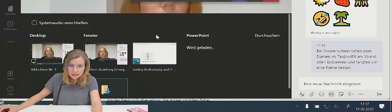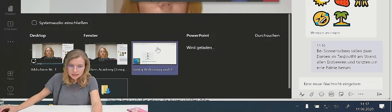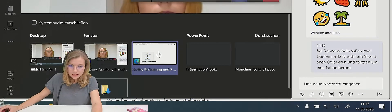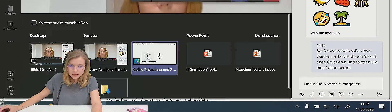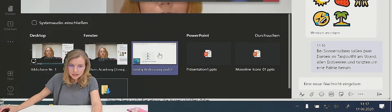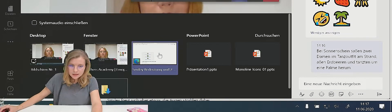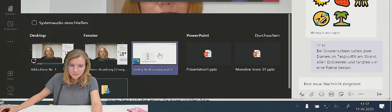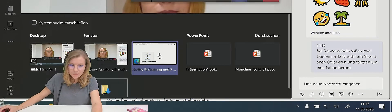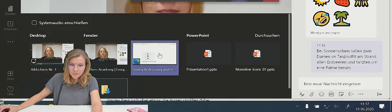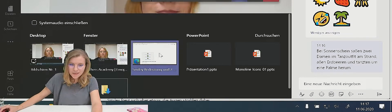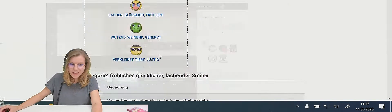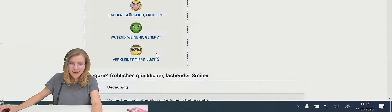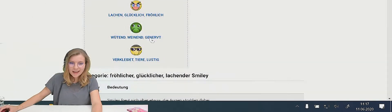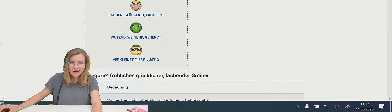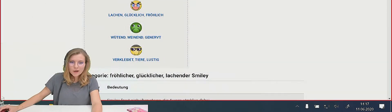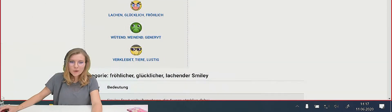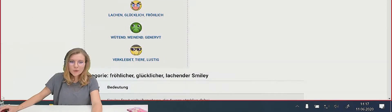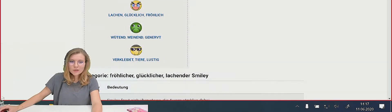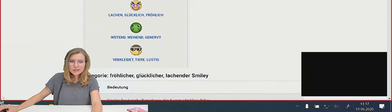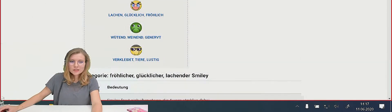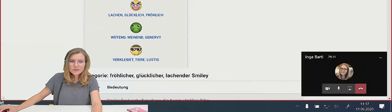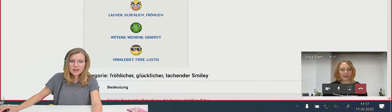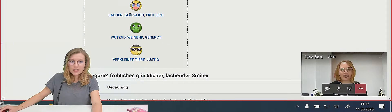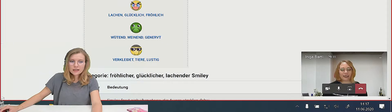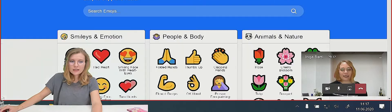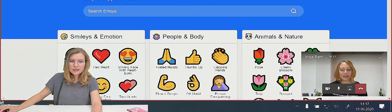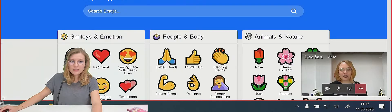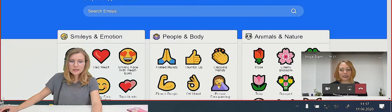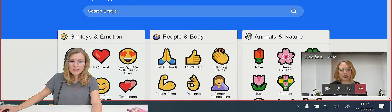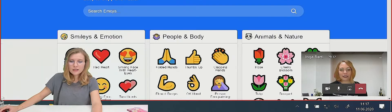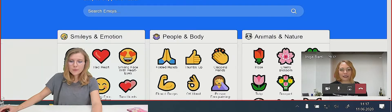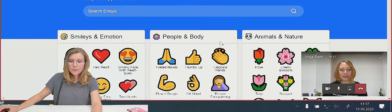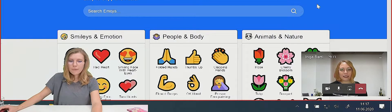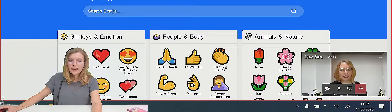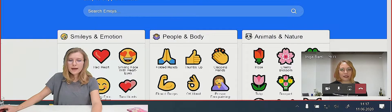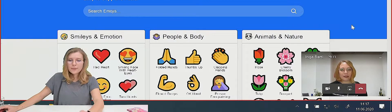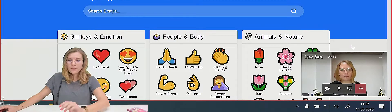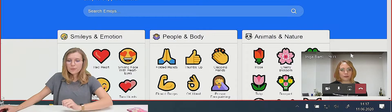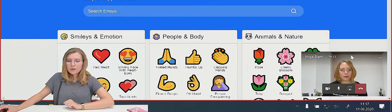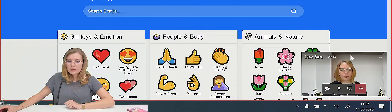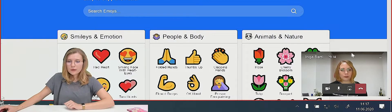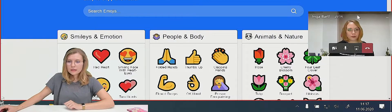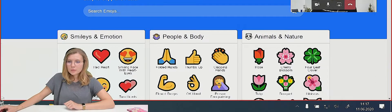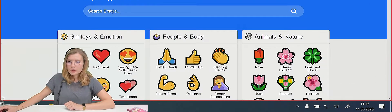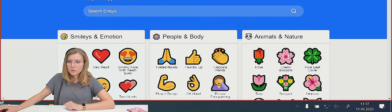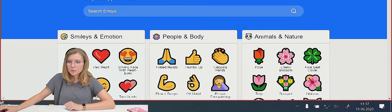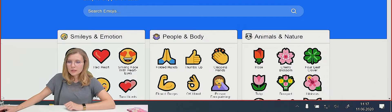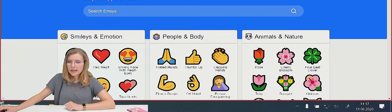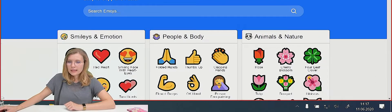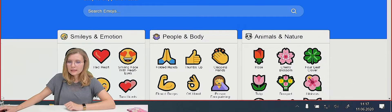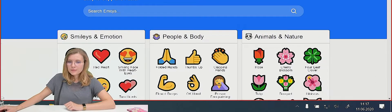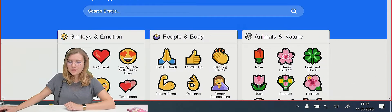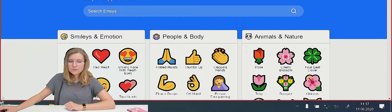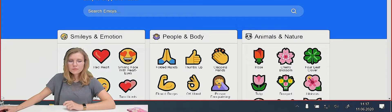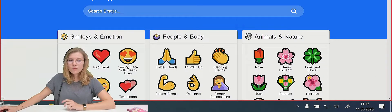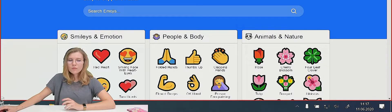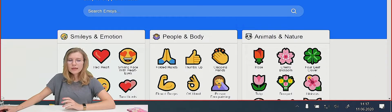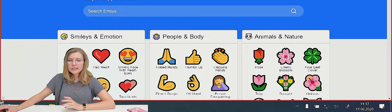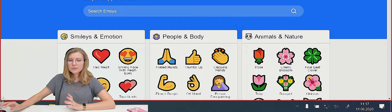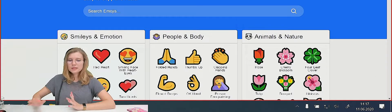siehst, welche Seiten ich teile. Und zwar, genau, pack dich mal hier oben in die Ecke,